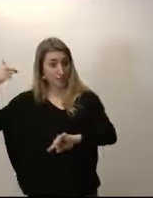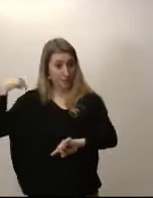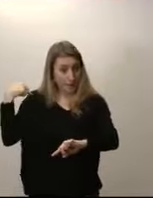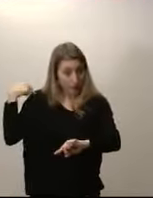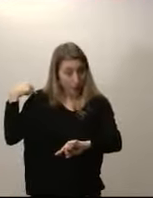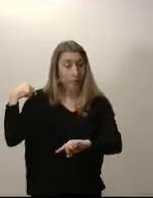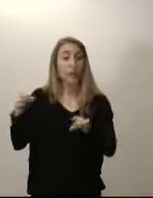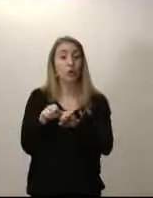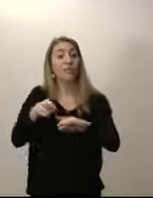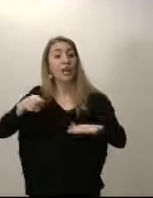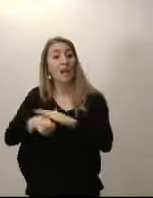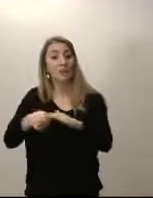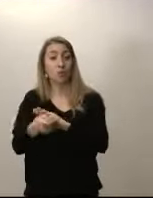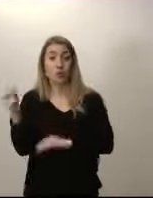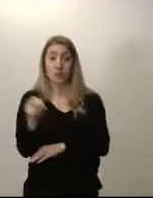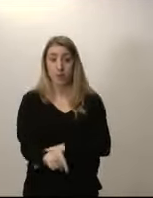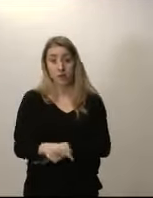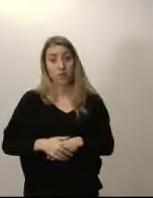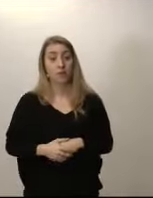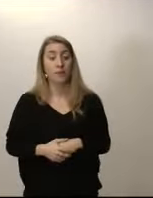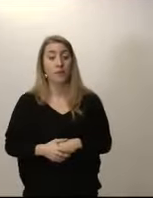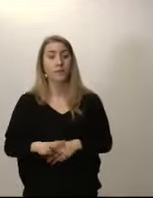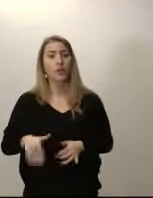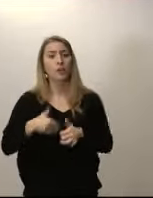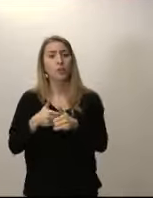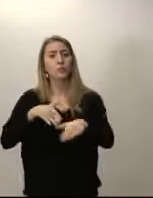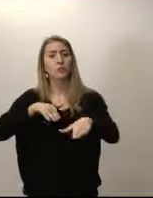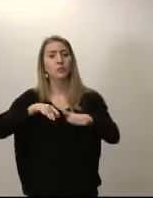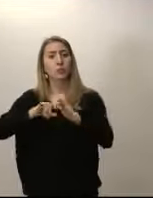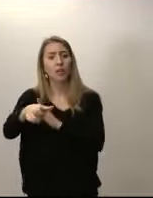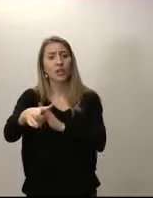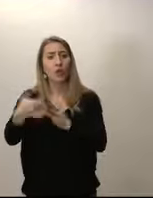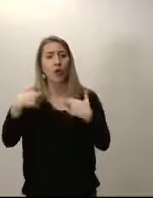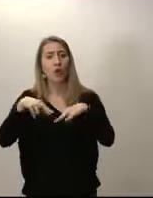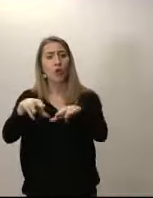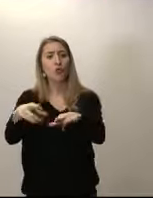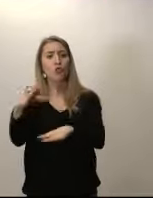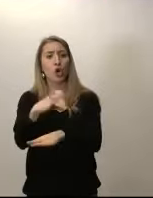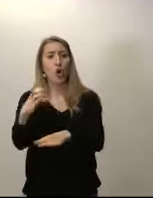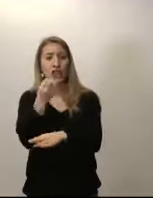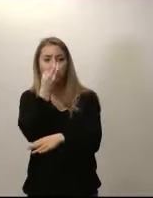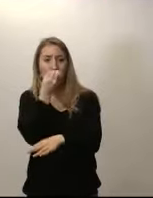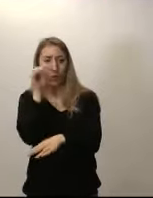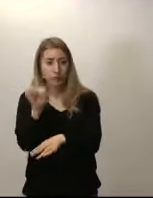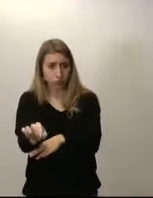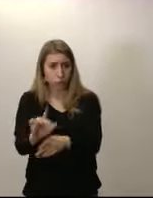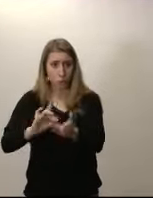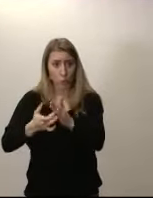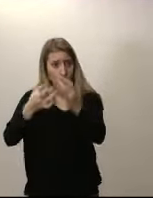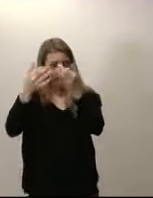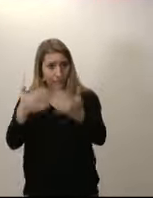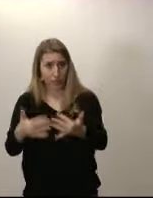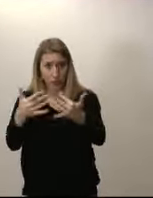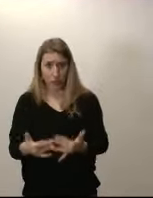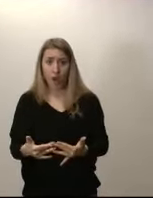et notamment l'ensemble du protocole concernant l'ANRU Côte des Roses. L'ensemble des ratios s'améliore après une dégradation